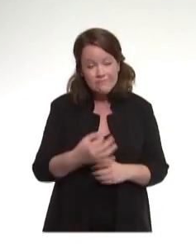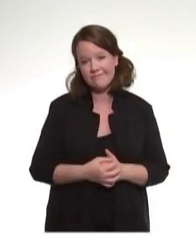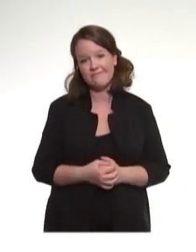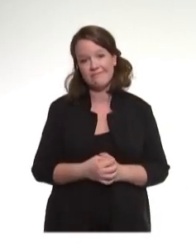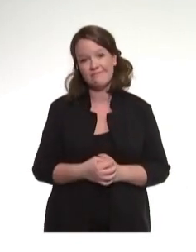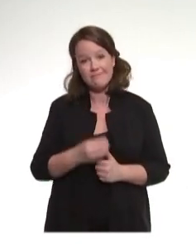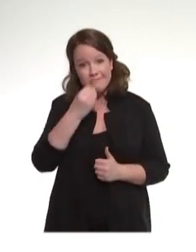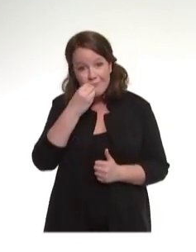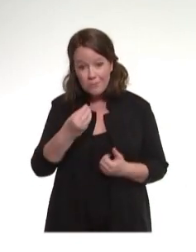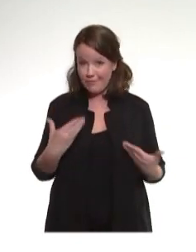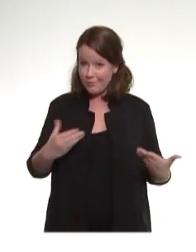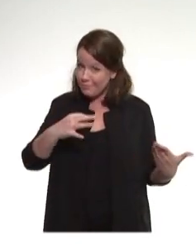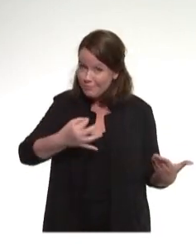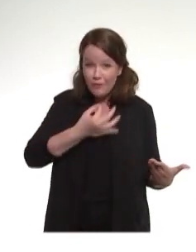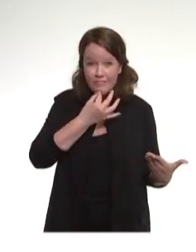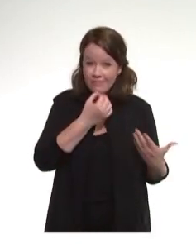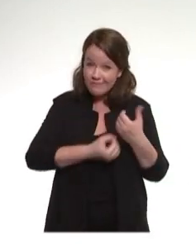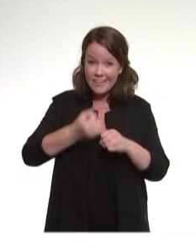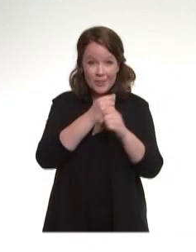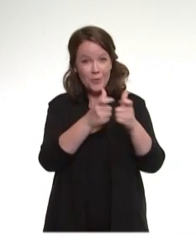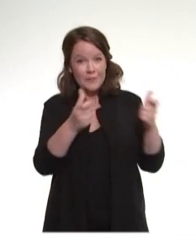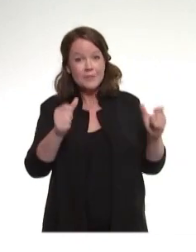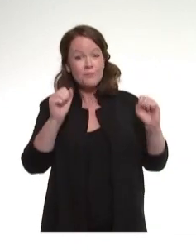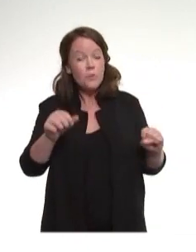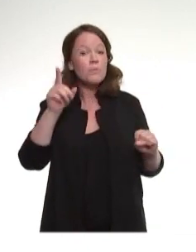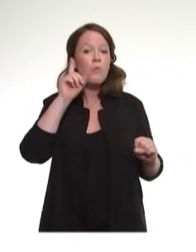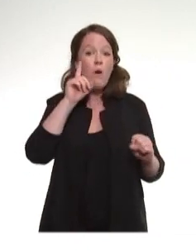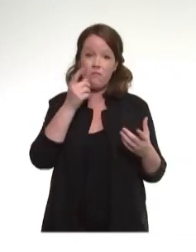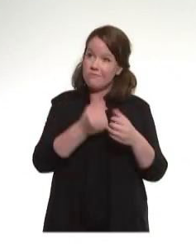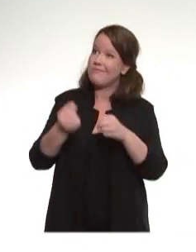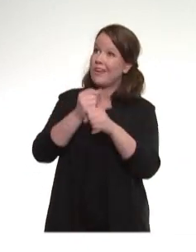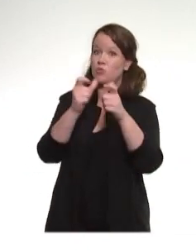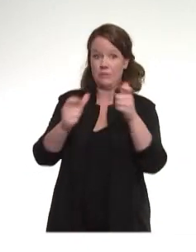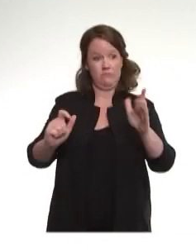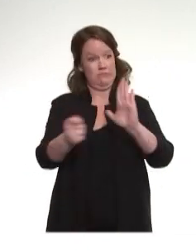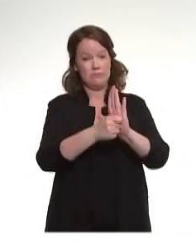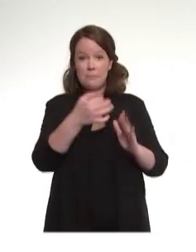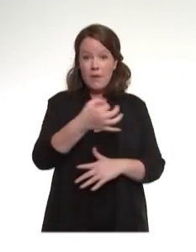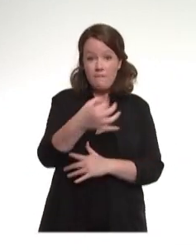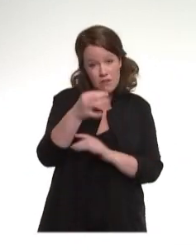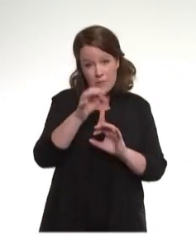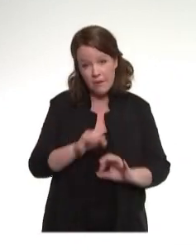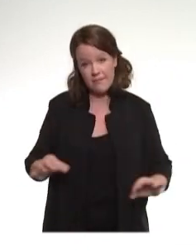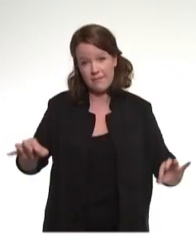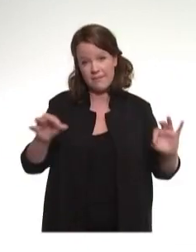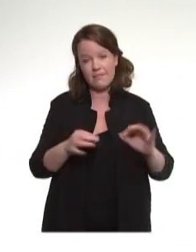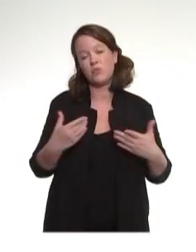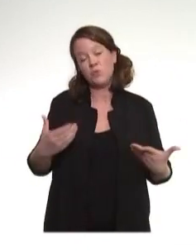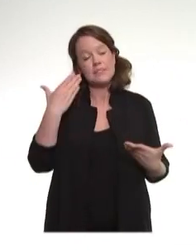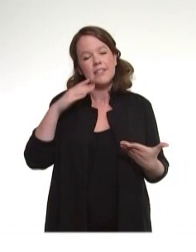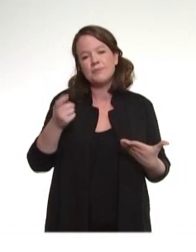c'est le bon moment parce que y'a jamais le moment idéal c'est vrai qu'il ya une crise économique aujourd'hui mais